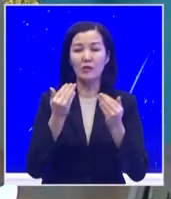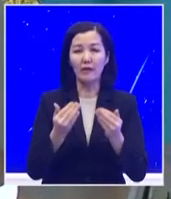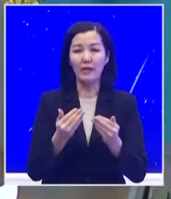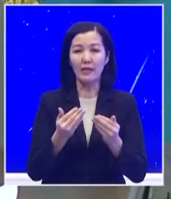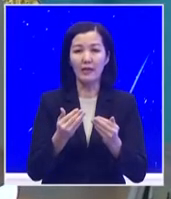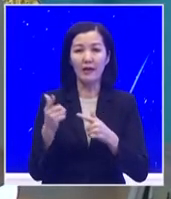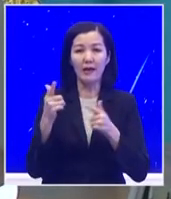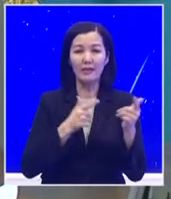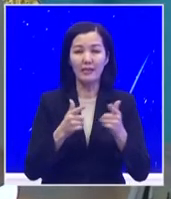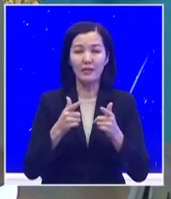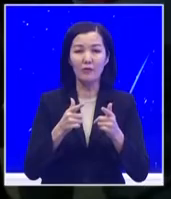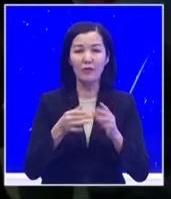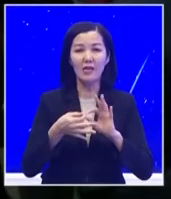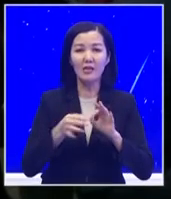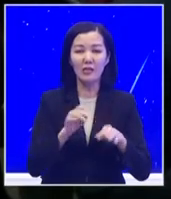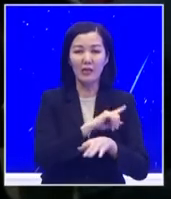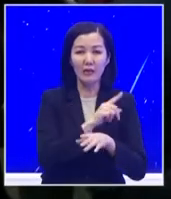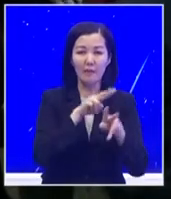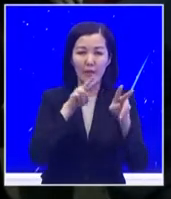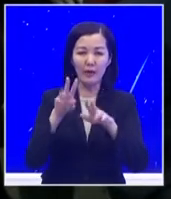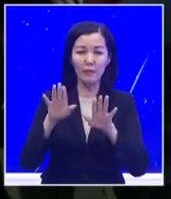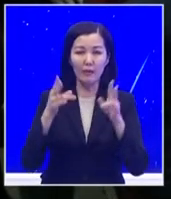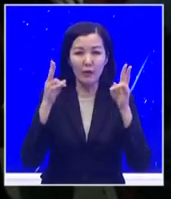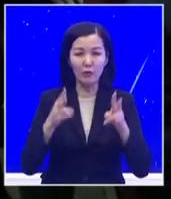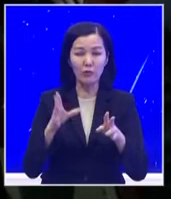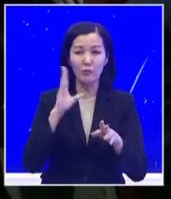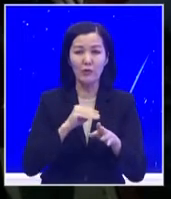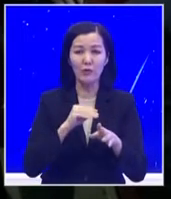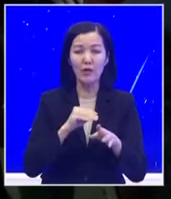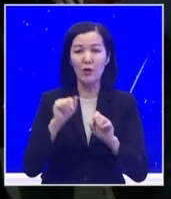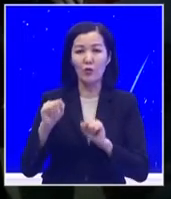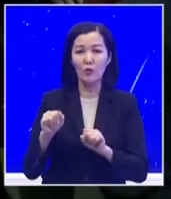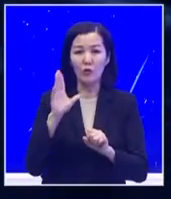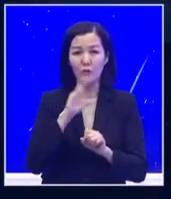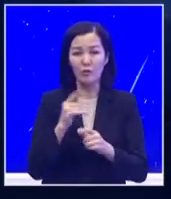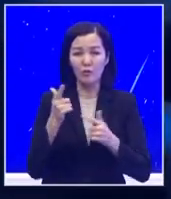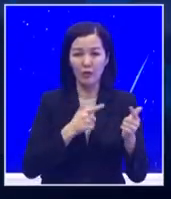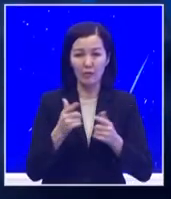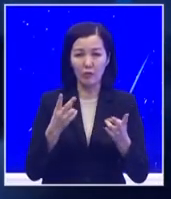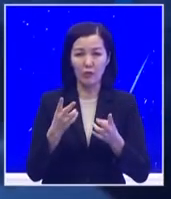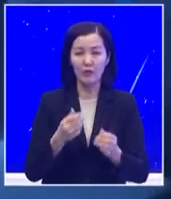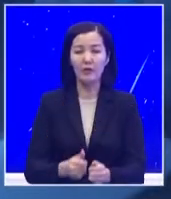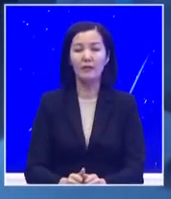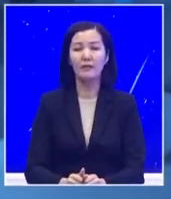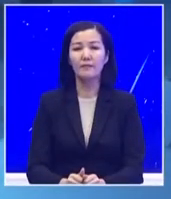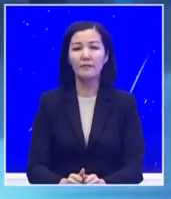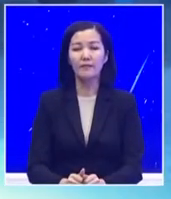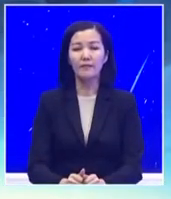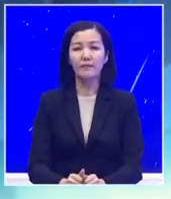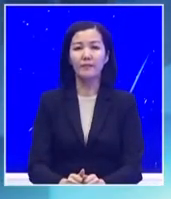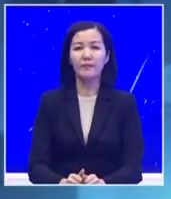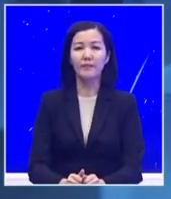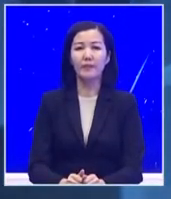болса әзірлікті бақылауда ұстап, табиғат тосын мінез танытқанда тосылып қалмауды ескертті. Камшат Мұхамеджан, Ғабит Қабдырахман,